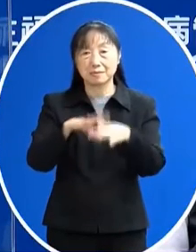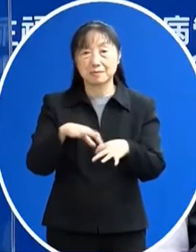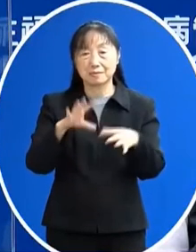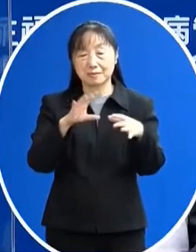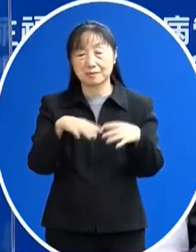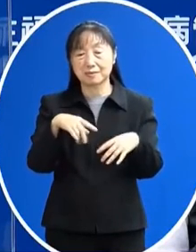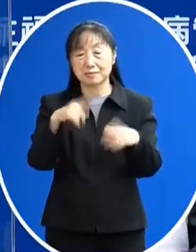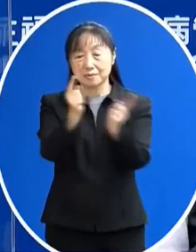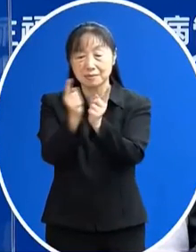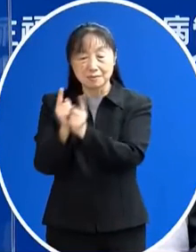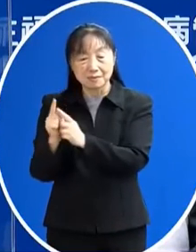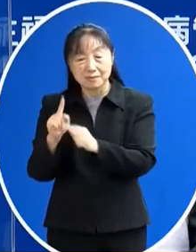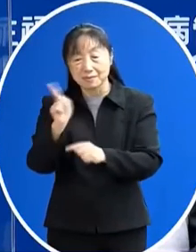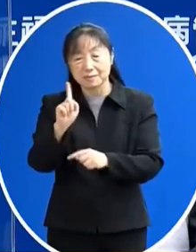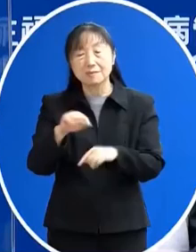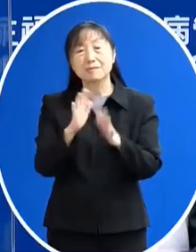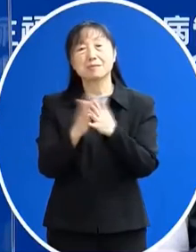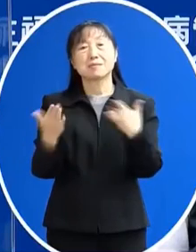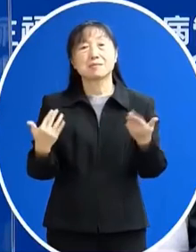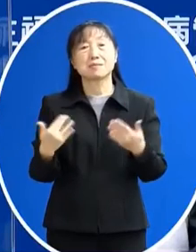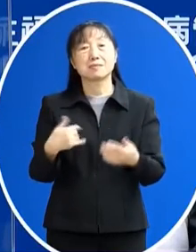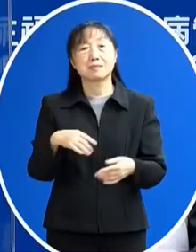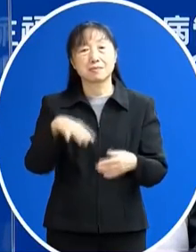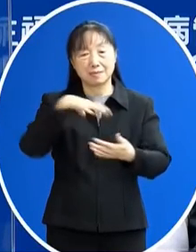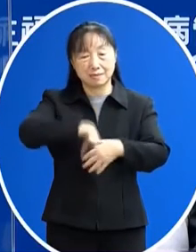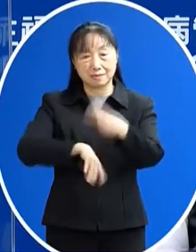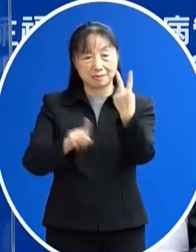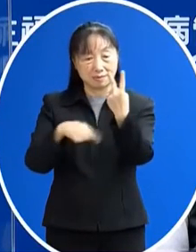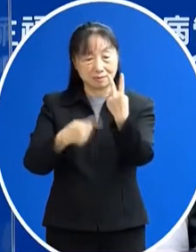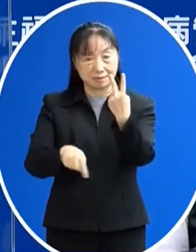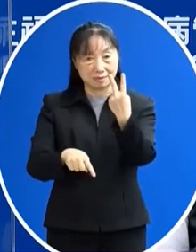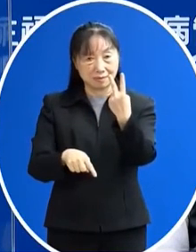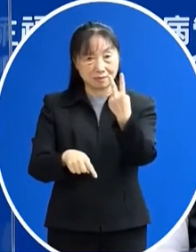有。那其中有两位